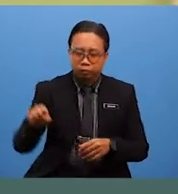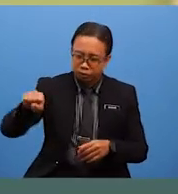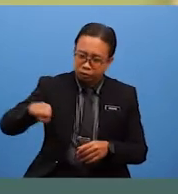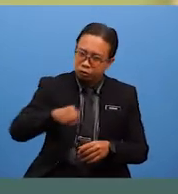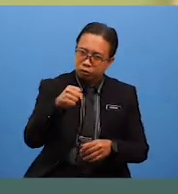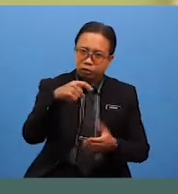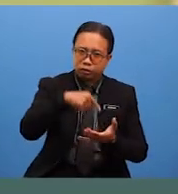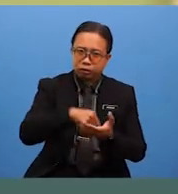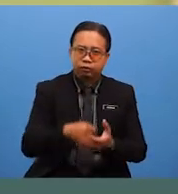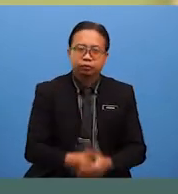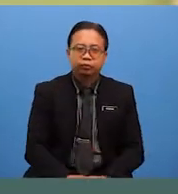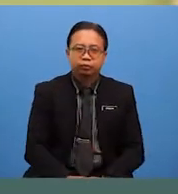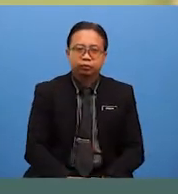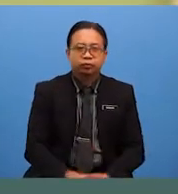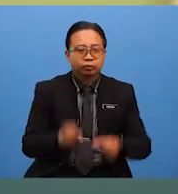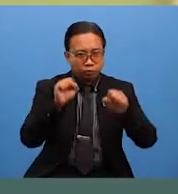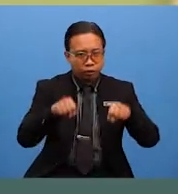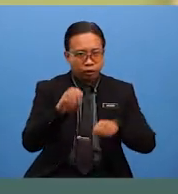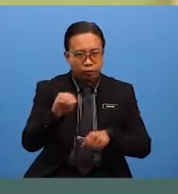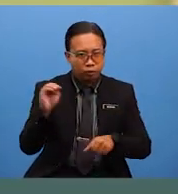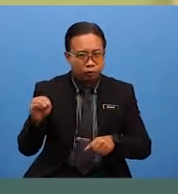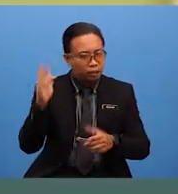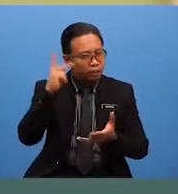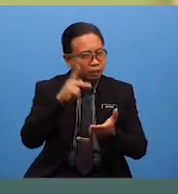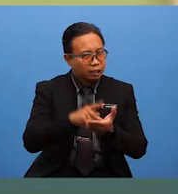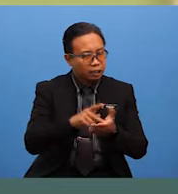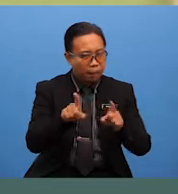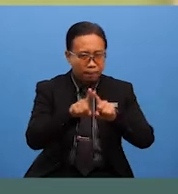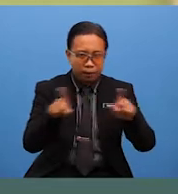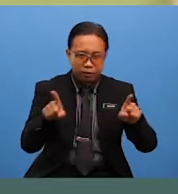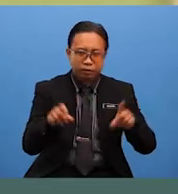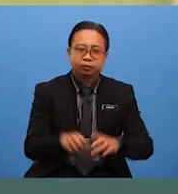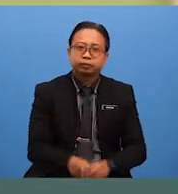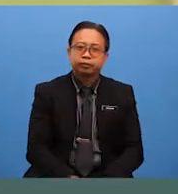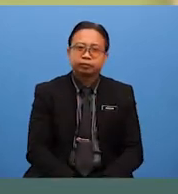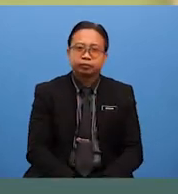ini Bolehkah murid kenal pasti perbedaannya